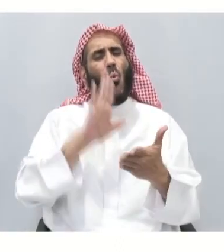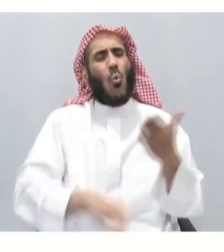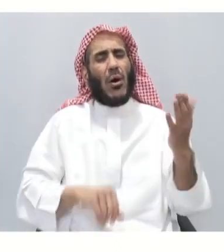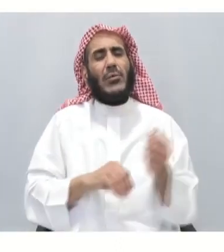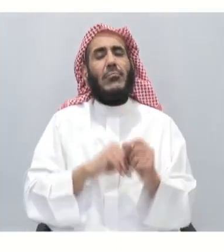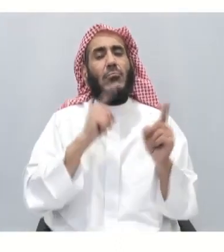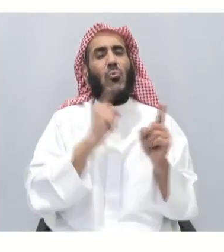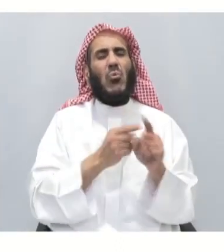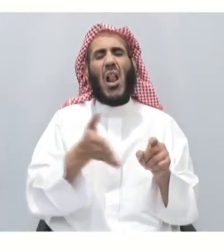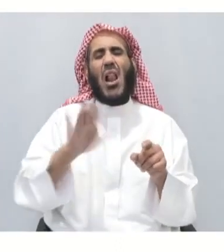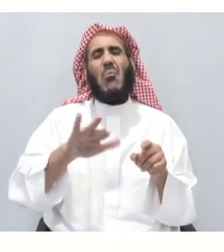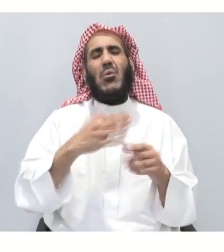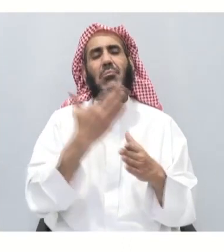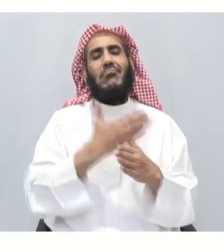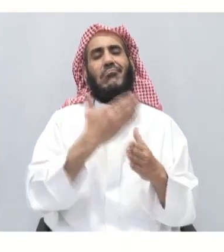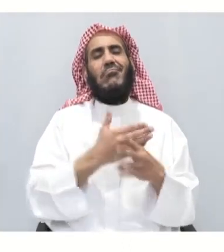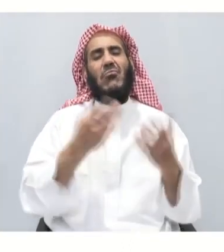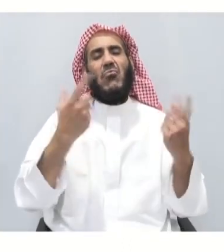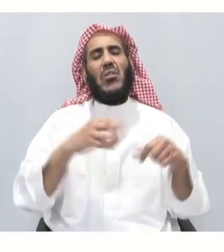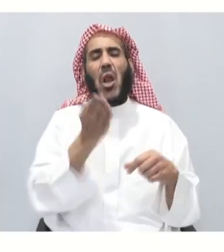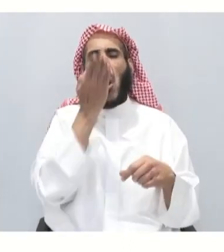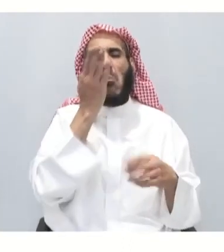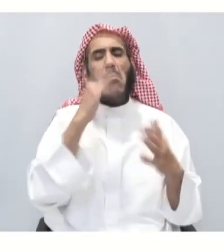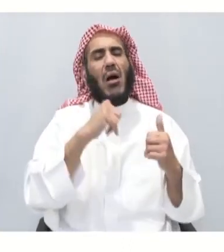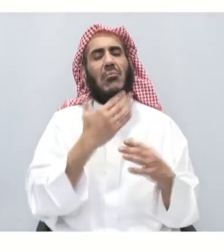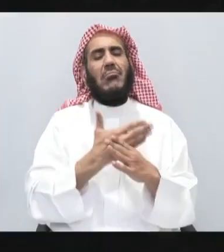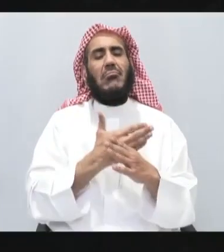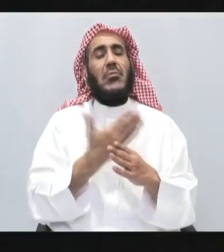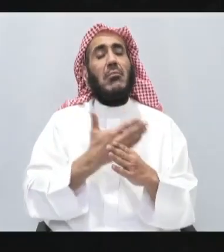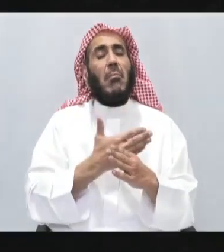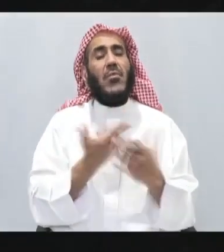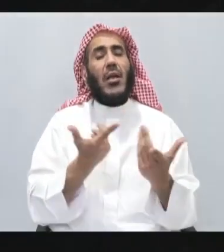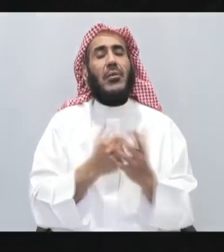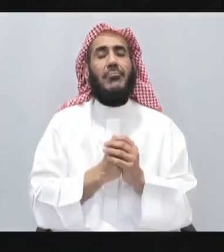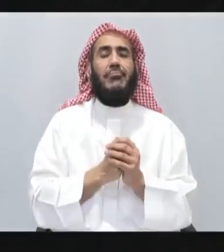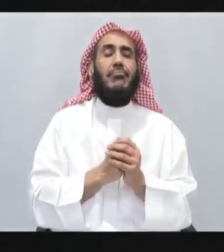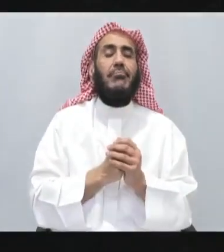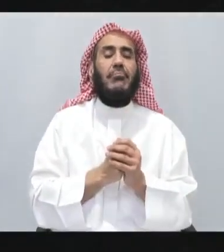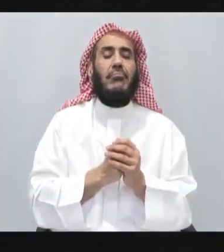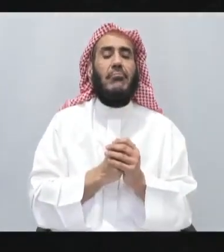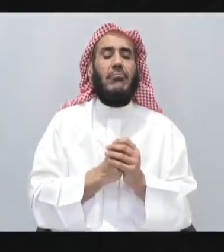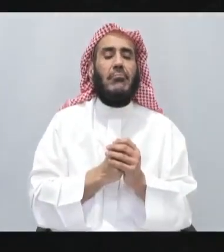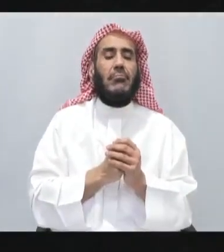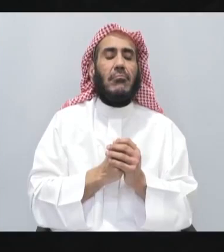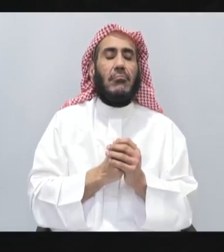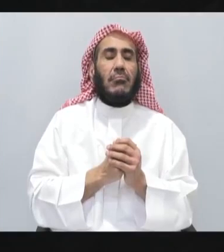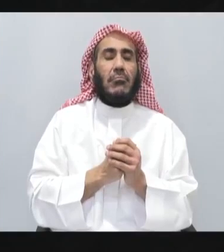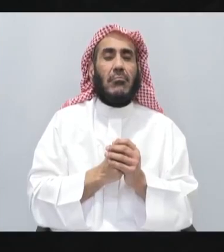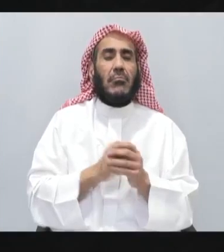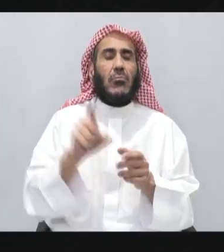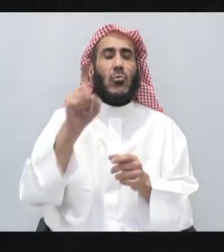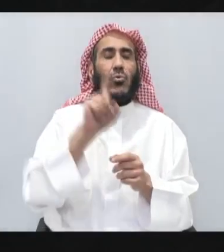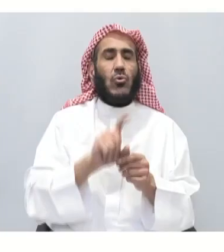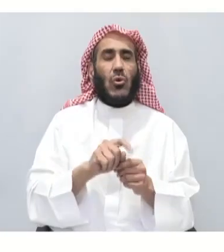عرضه للموت بسبب فقدان الماء ما السبب في ذلك السؤال